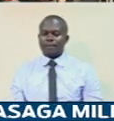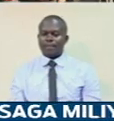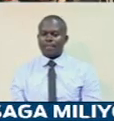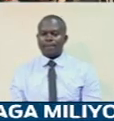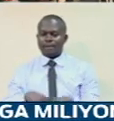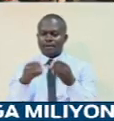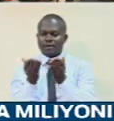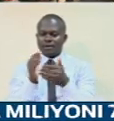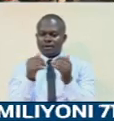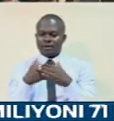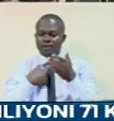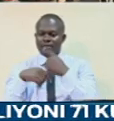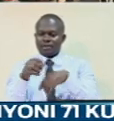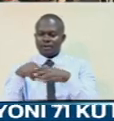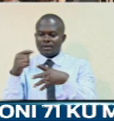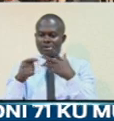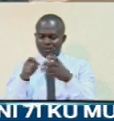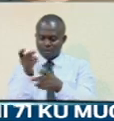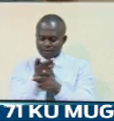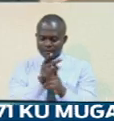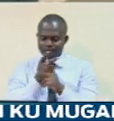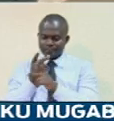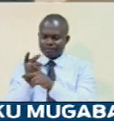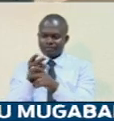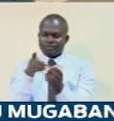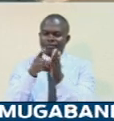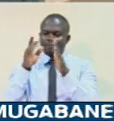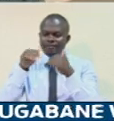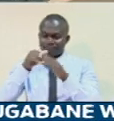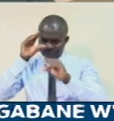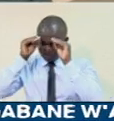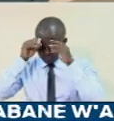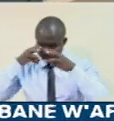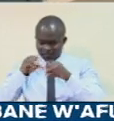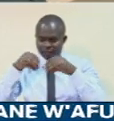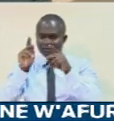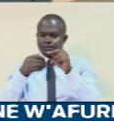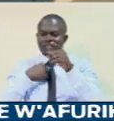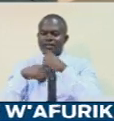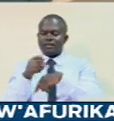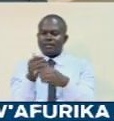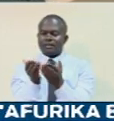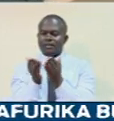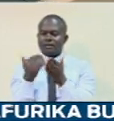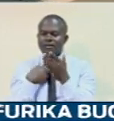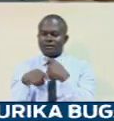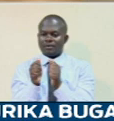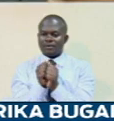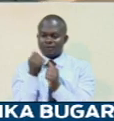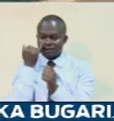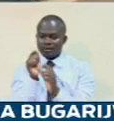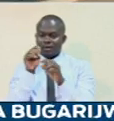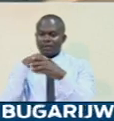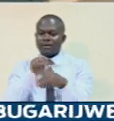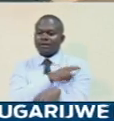Imitangire serivisi ku bafite ubumuga ni ikintu gikwiye kwitabwaho. Abaganga bagomba kwiga uburyo baha serivisi abantu bafite ubumuga. Umuntu nagera kwa muganga yifite ubumuga